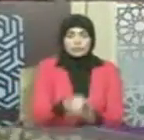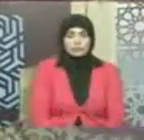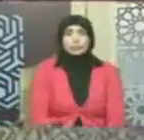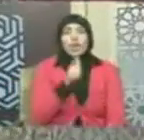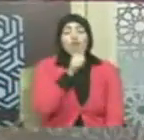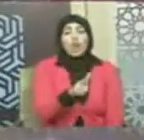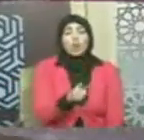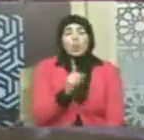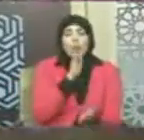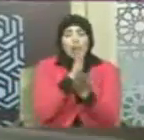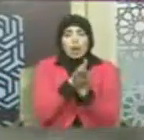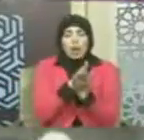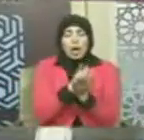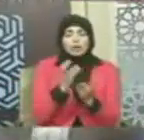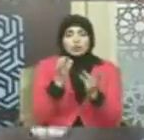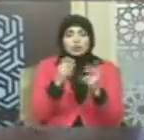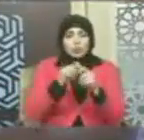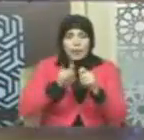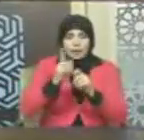والسابقون الأولون،